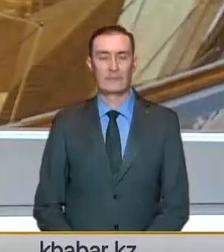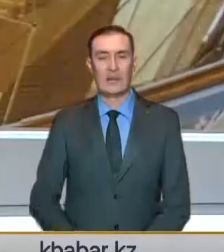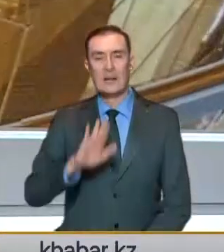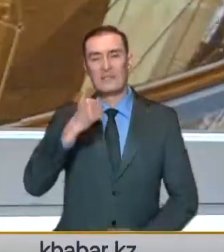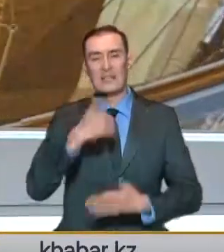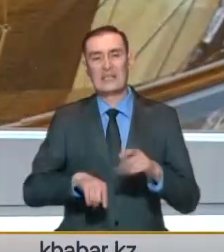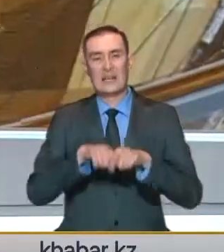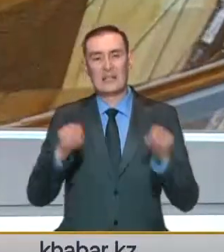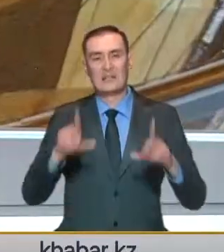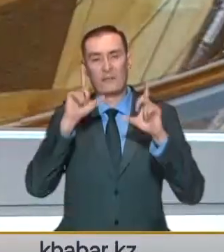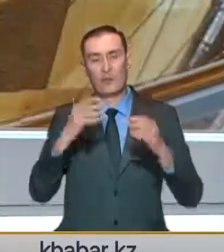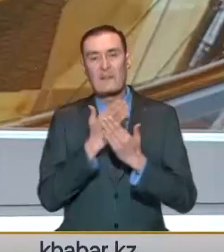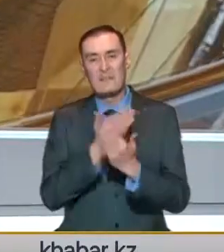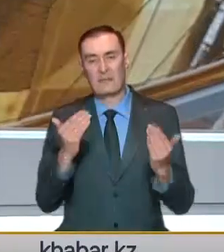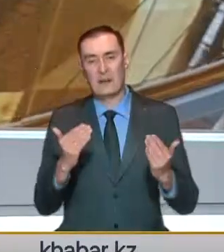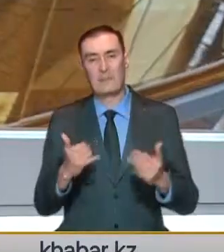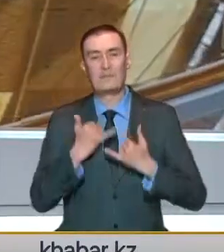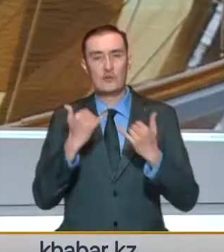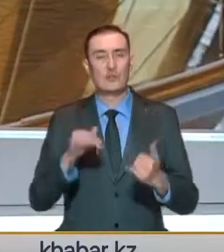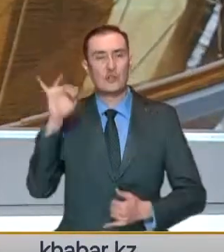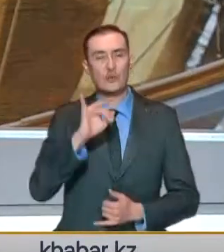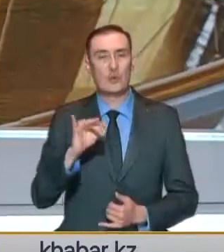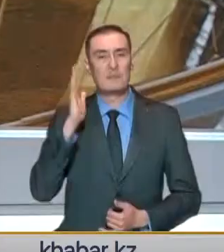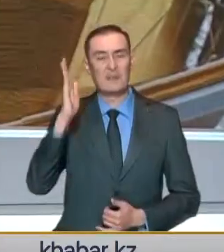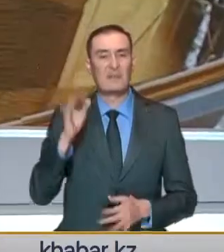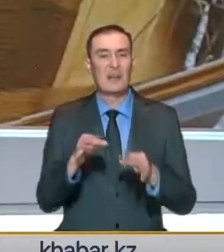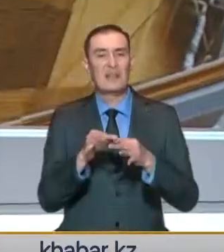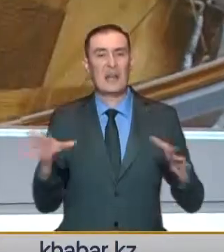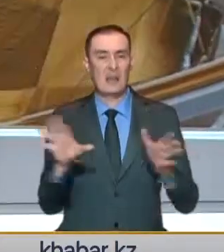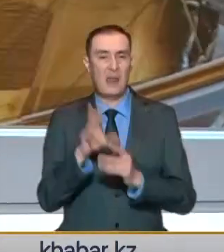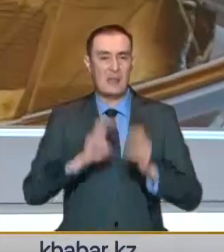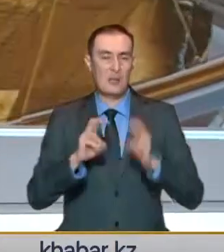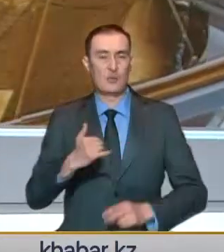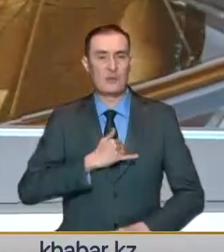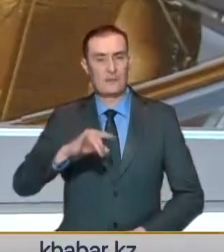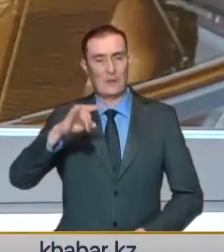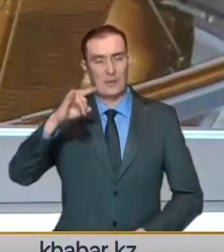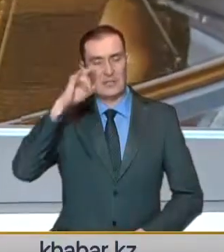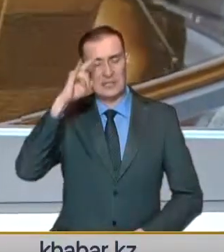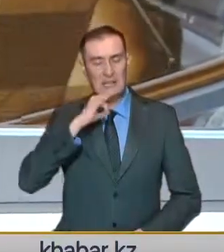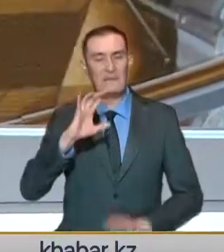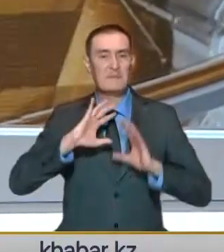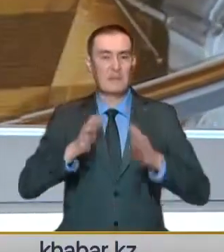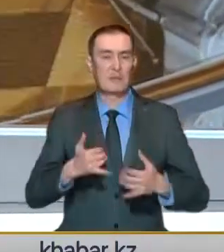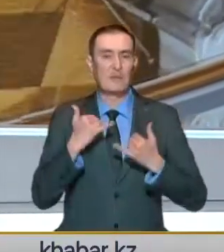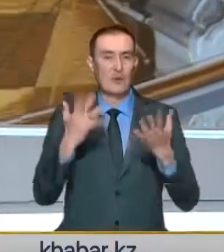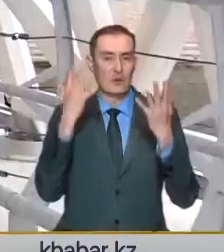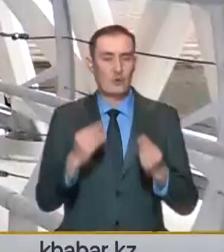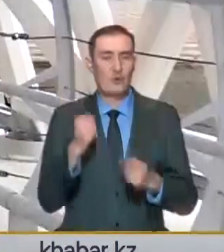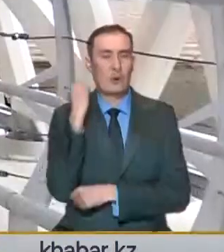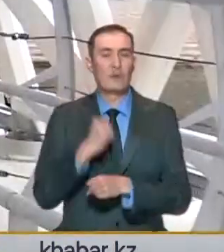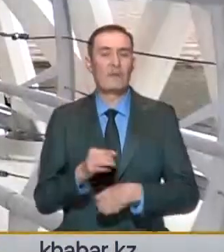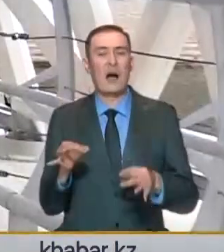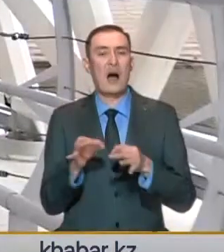В столице открылась фотовыставка, посвященная истории и перспективам развития ядерной энергетики в нашей стране и мире. Она приурочена ко дню работника